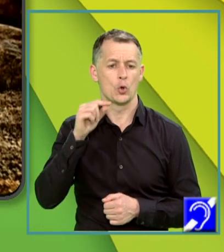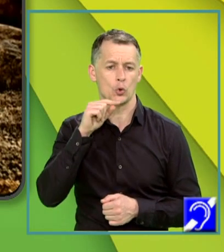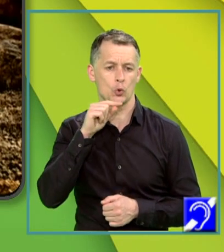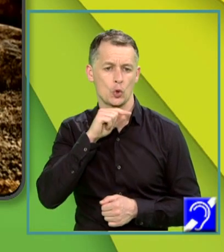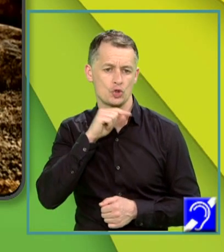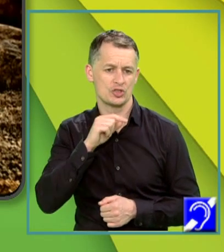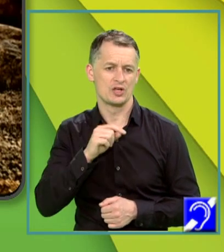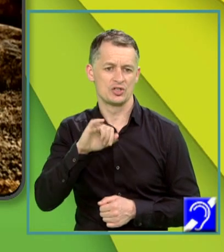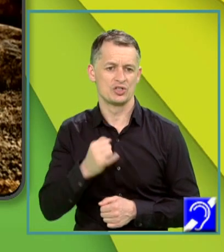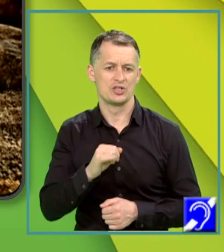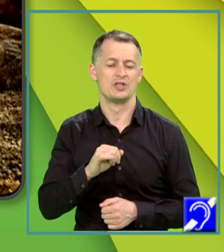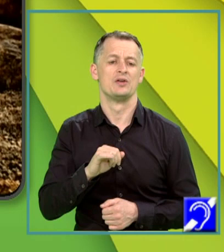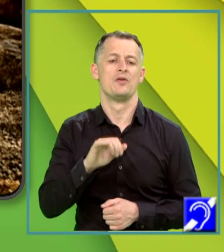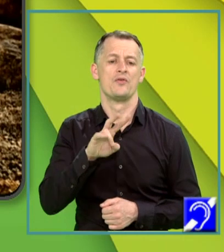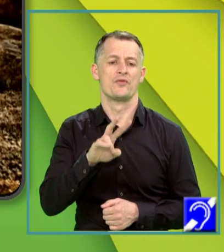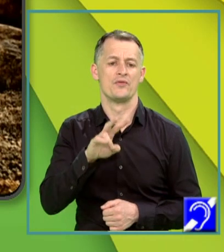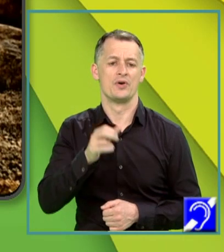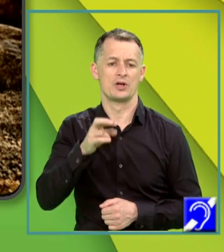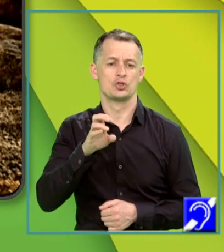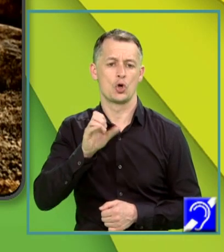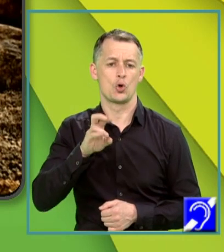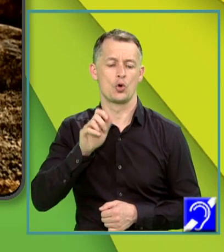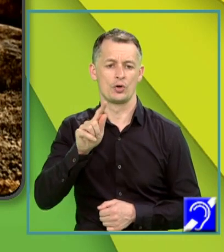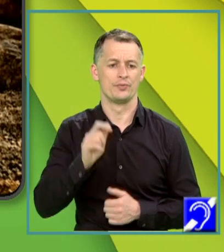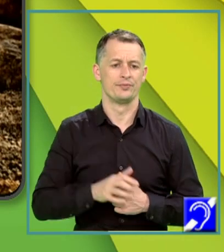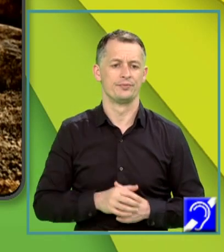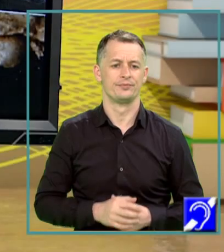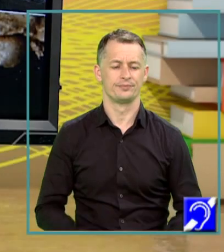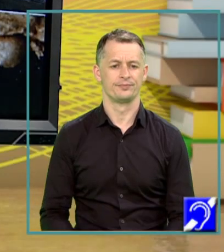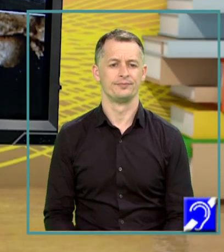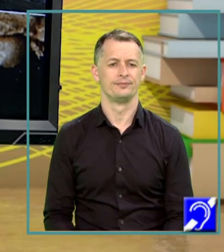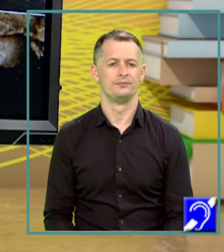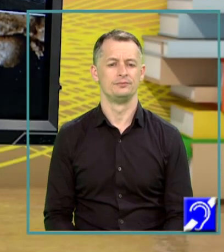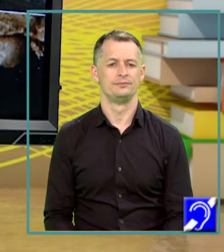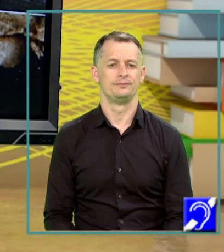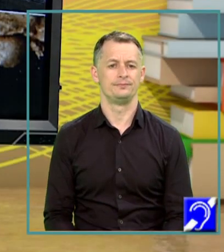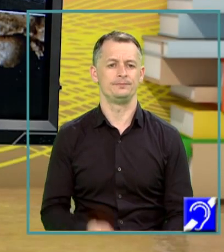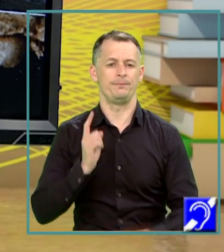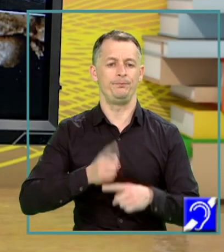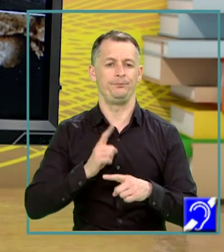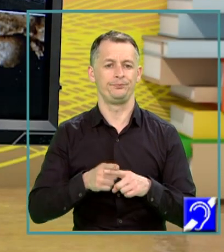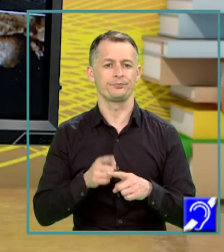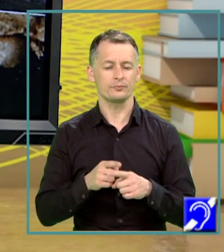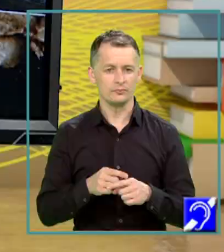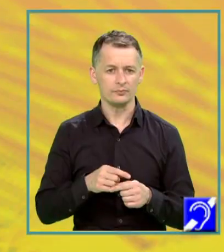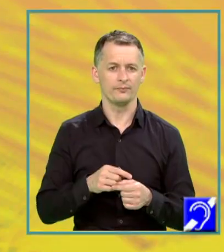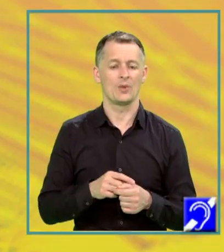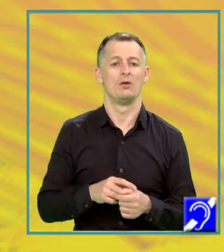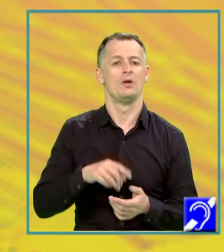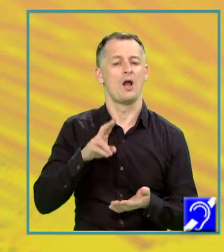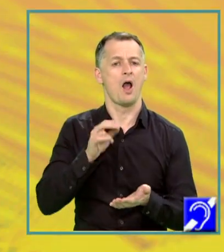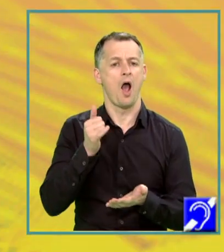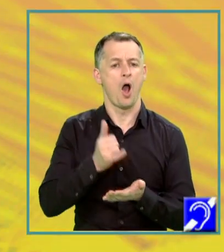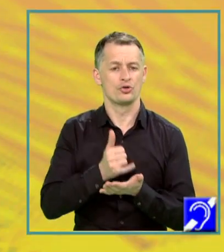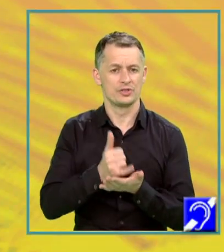vârciorog în Munții Pădurea Craiului în Nord Vestul Munților Apuseni Metalele au o agentie fără exploatări de aur în